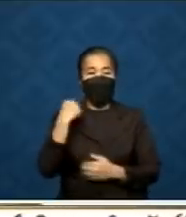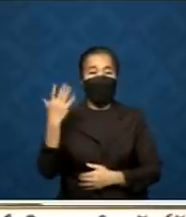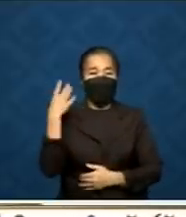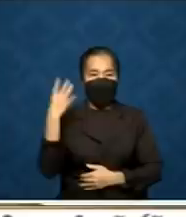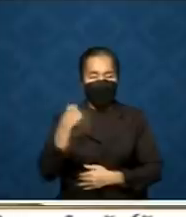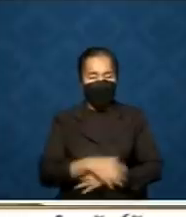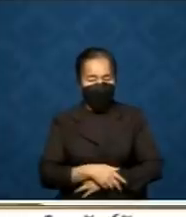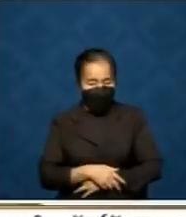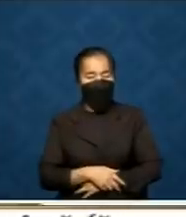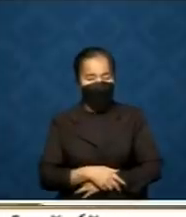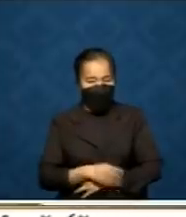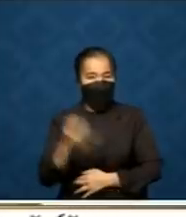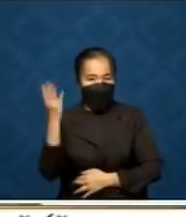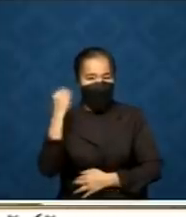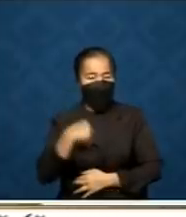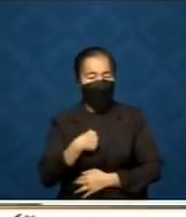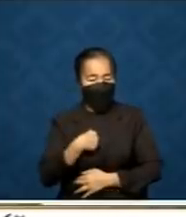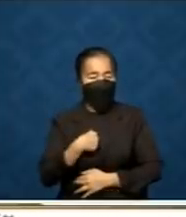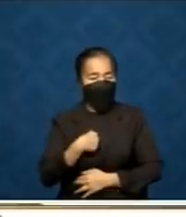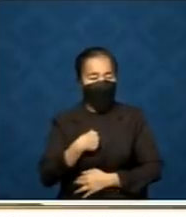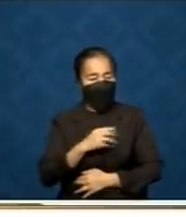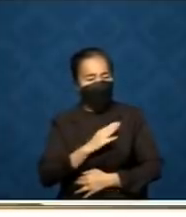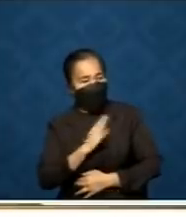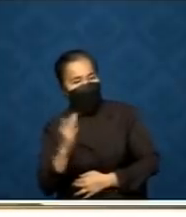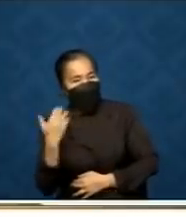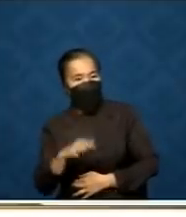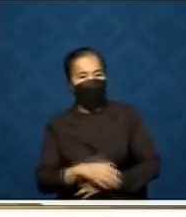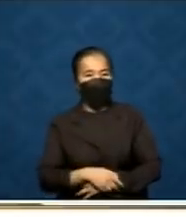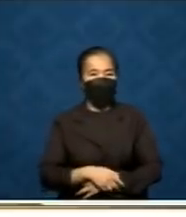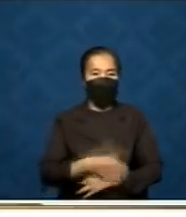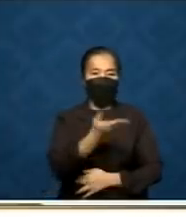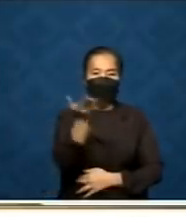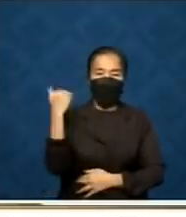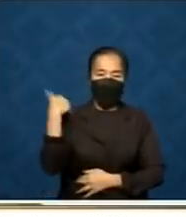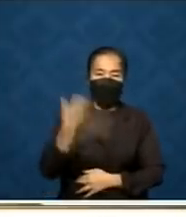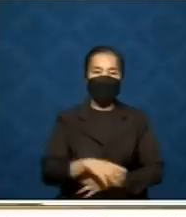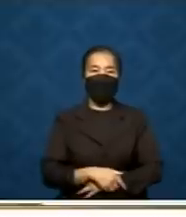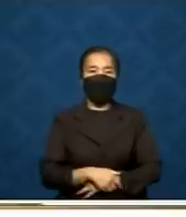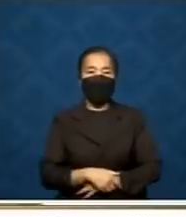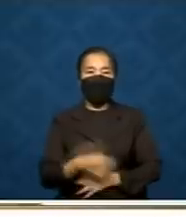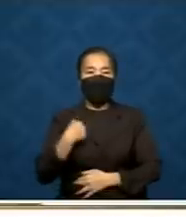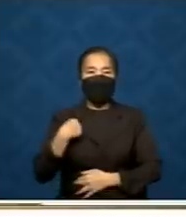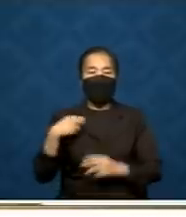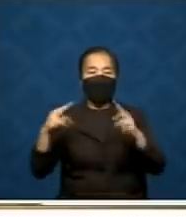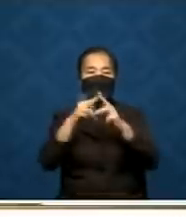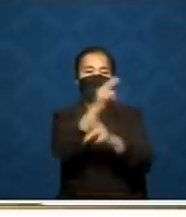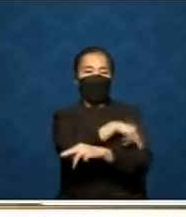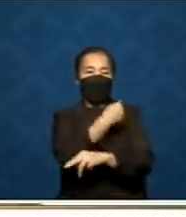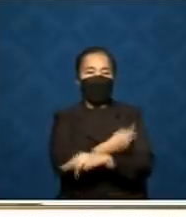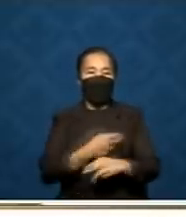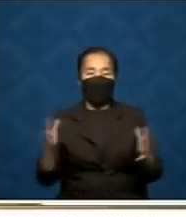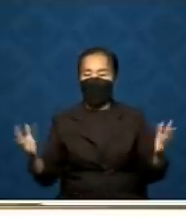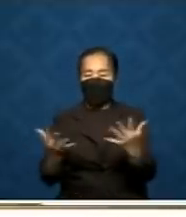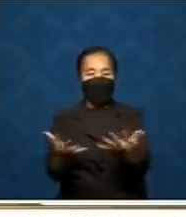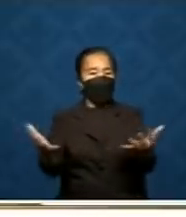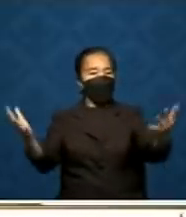เชิงขู่ผมด้วยนะผมเห็นคุณหมอมาสิเมื่อวานนี้ 2วันนี้ต้องที่สาสุขให้หมอมาแถลงเต็มเลย